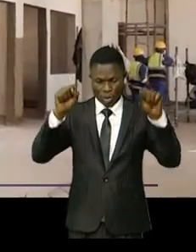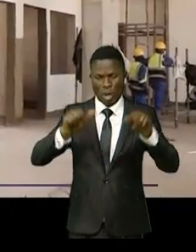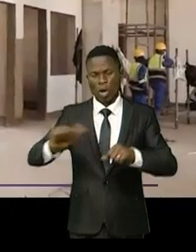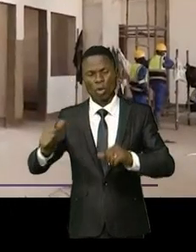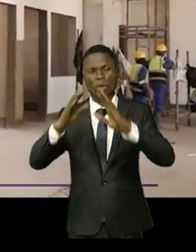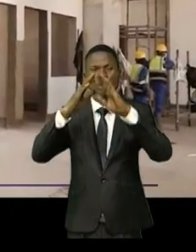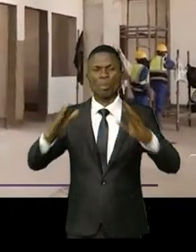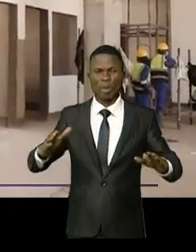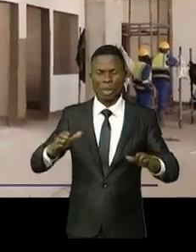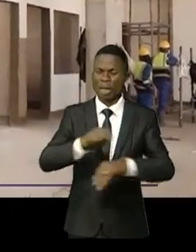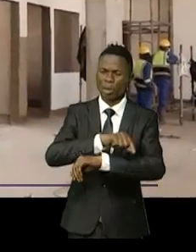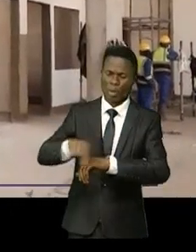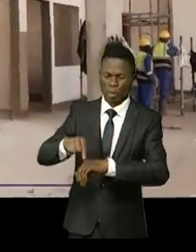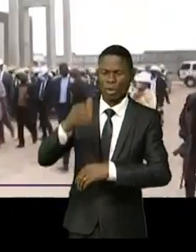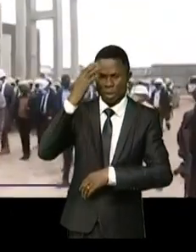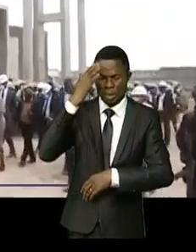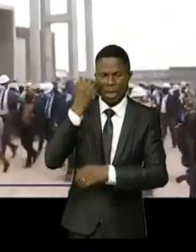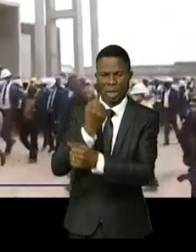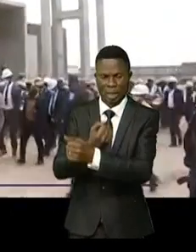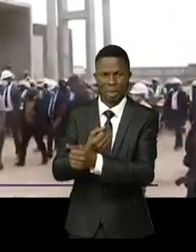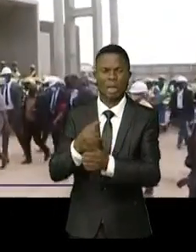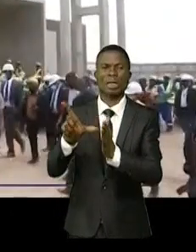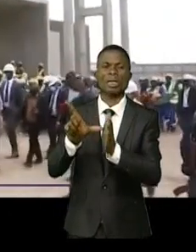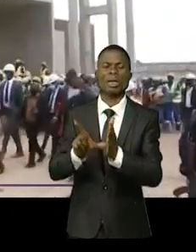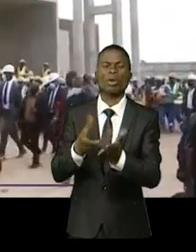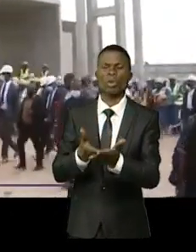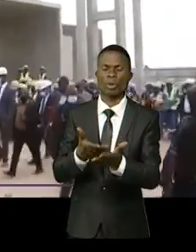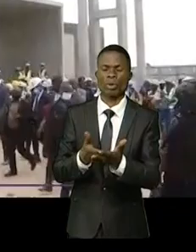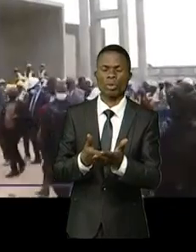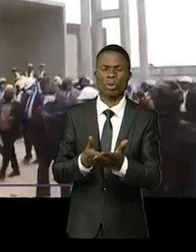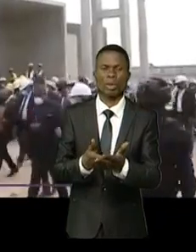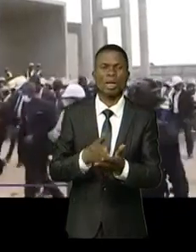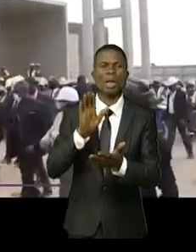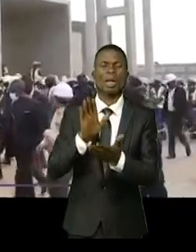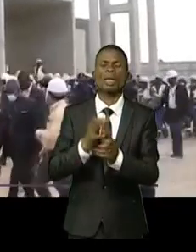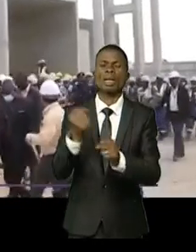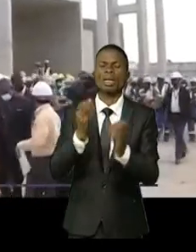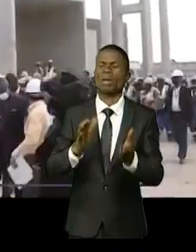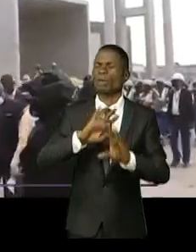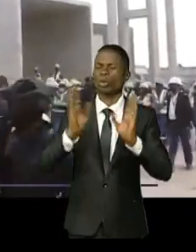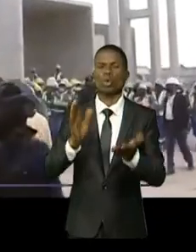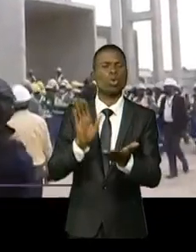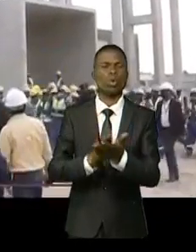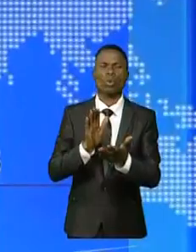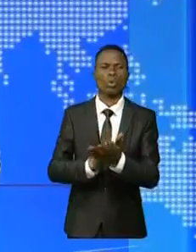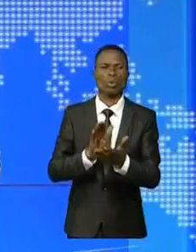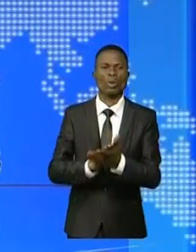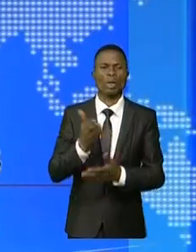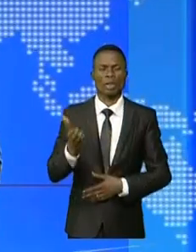compartiments pour se rassurer du respect des clauses sous les ovations des travailleurs.